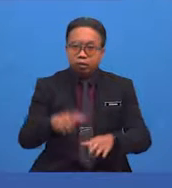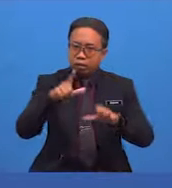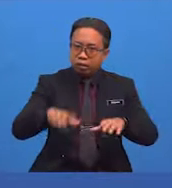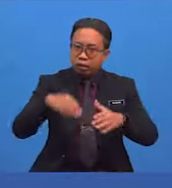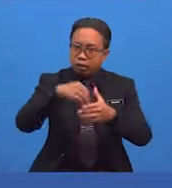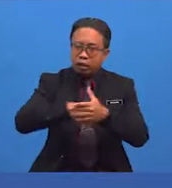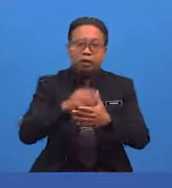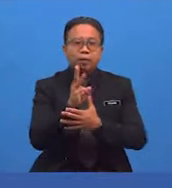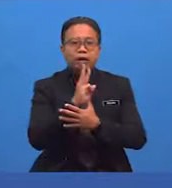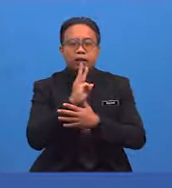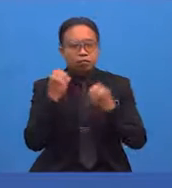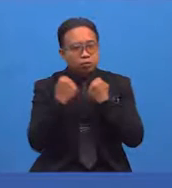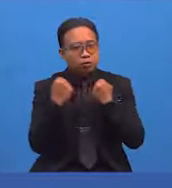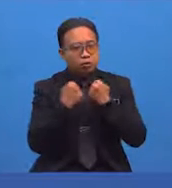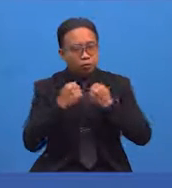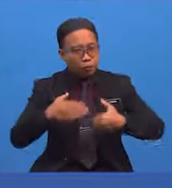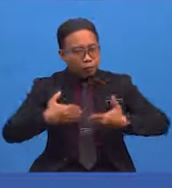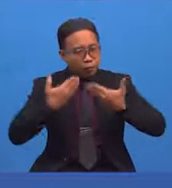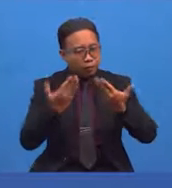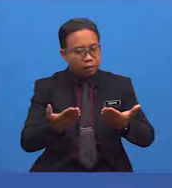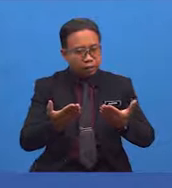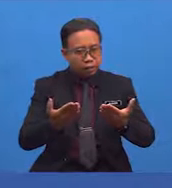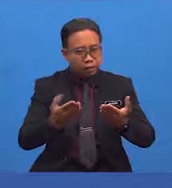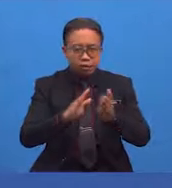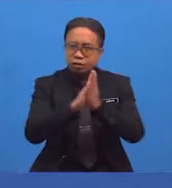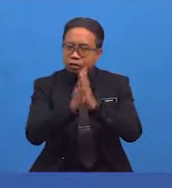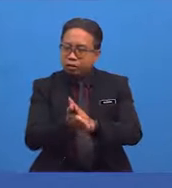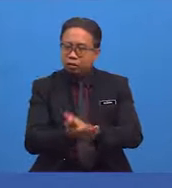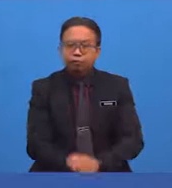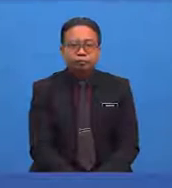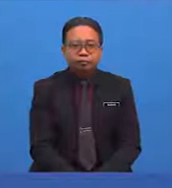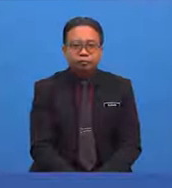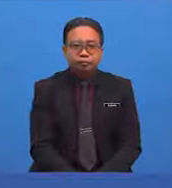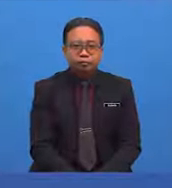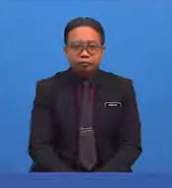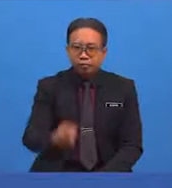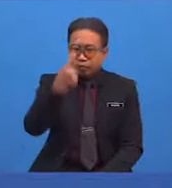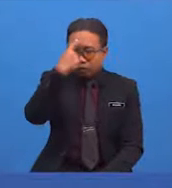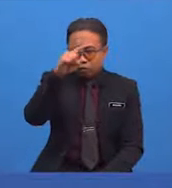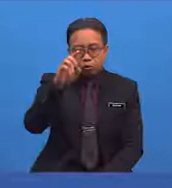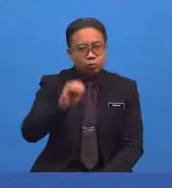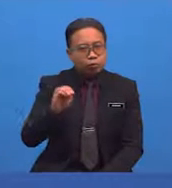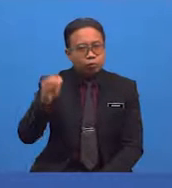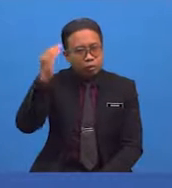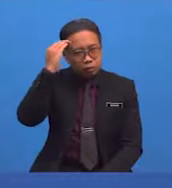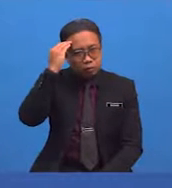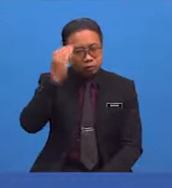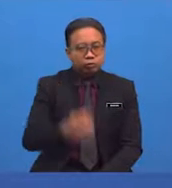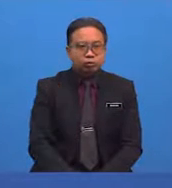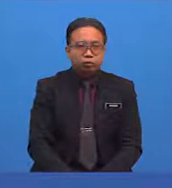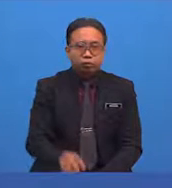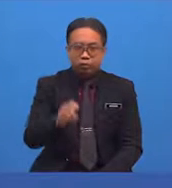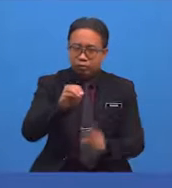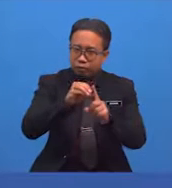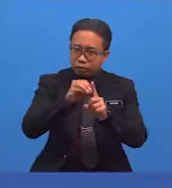dalam air sejuk. Bagaimanakah keadaan ini berlaku? Untuk pengetahuan murid-murid,